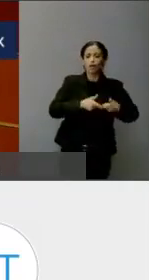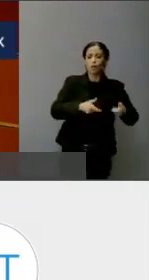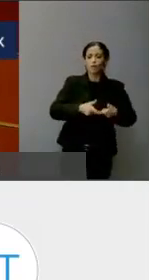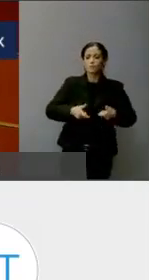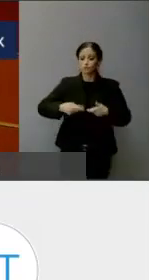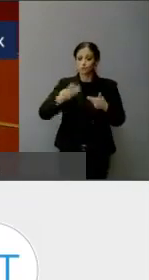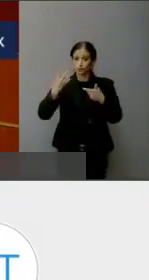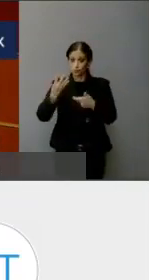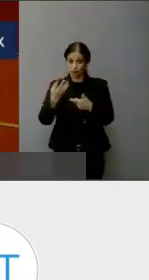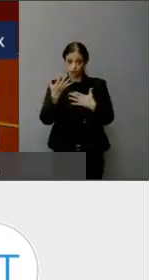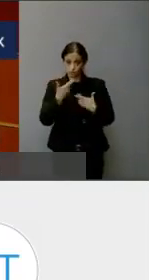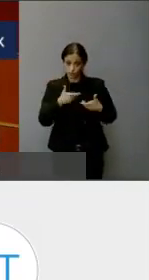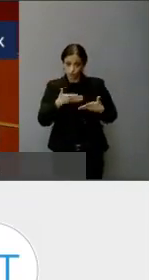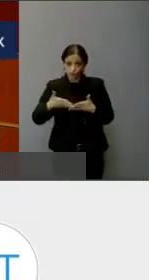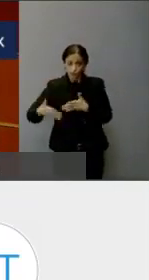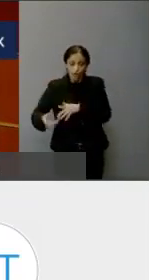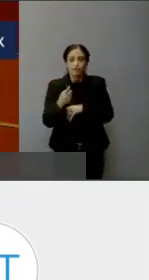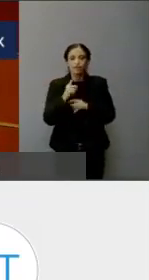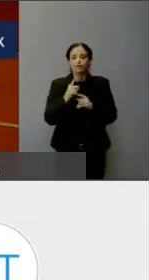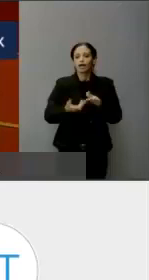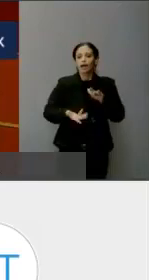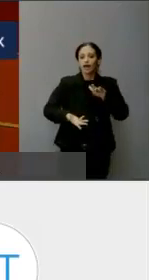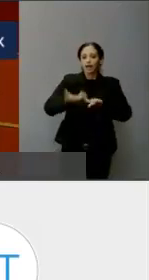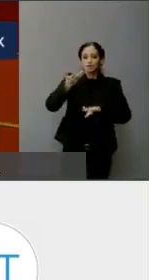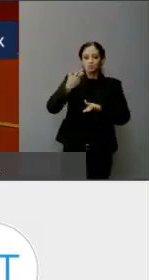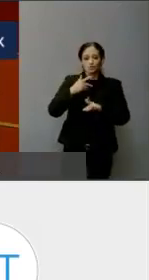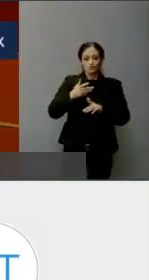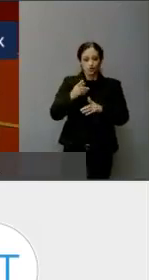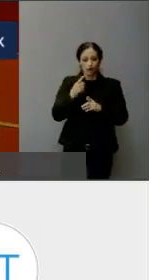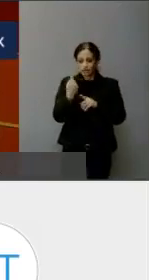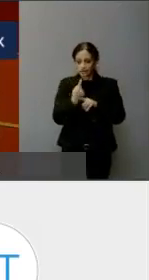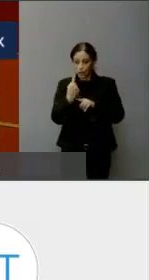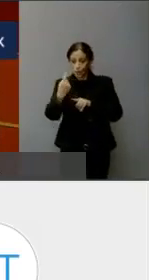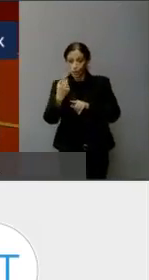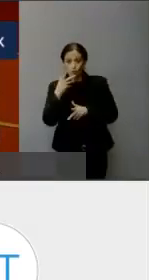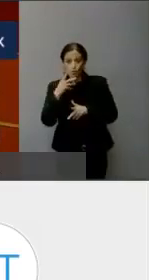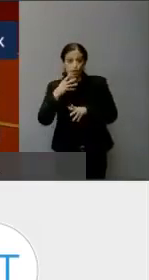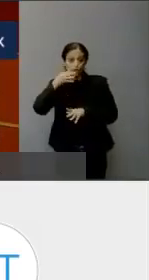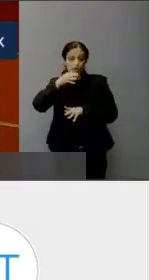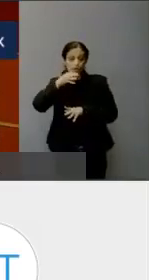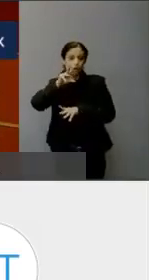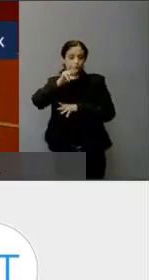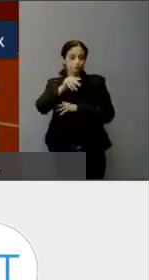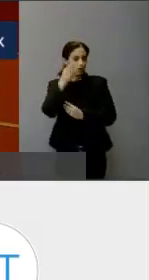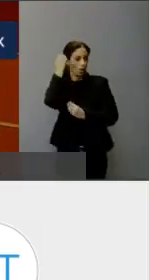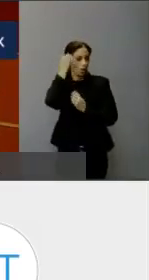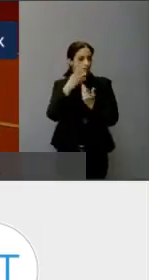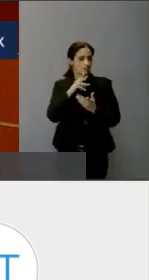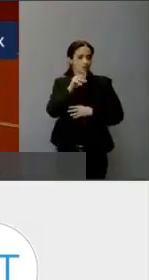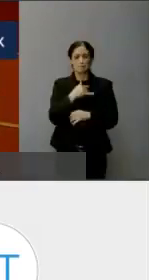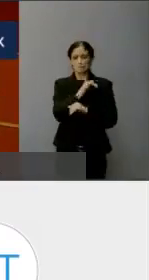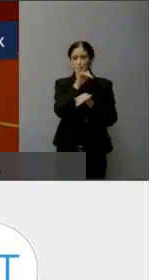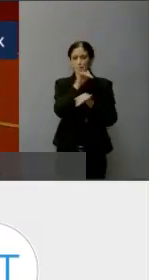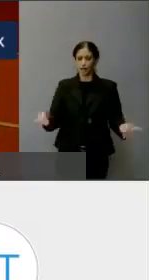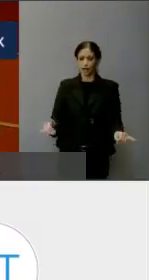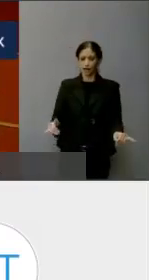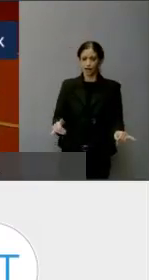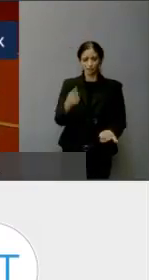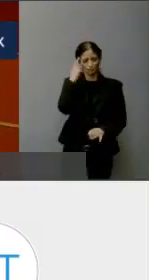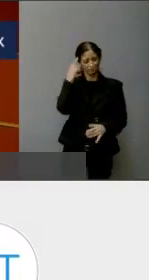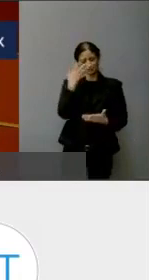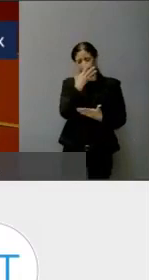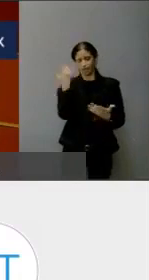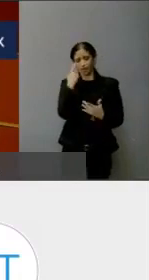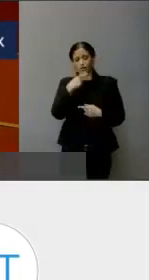celebrate nelle quali nessun esponente della maggioranza ha preso mai la parola per esprimere la propria opinione l'abbiamo vista della discussione